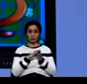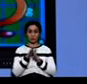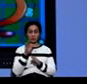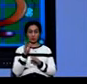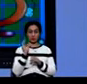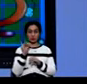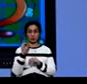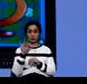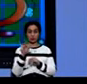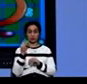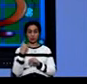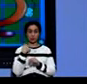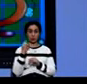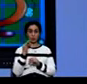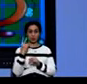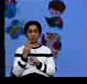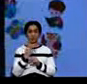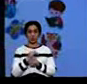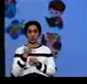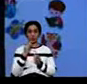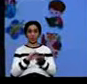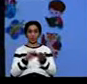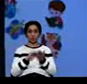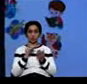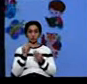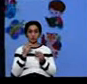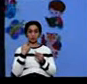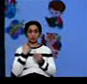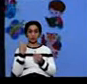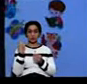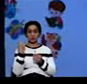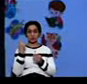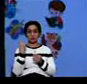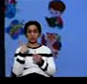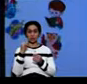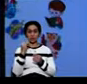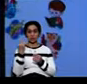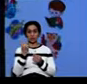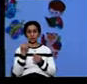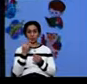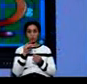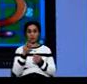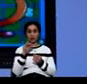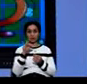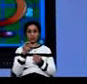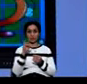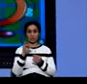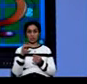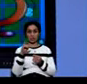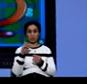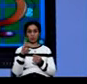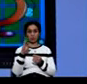выполним упражнение номер 2. Напишите цифры словами. Мандарин,